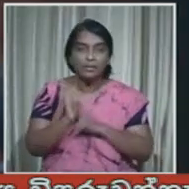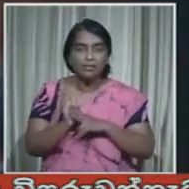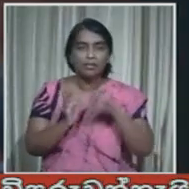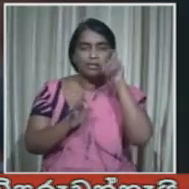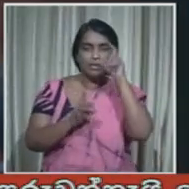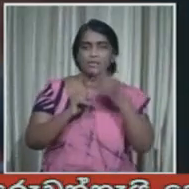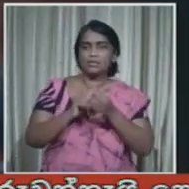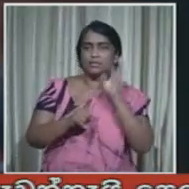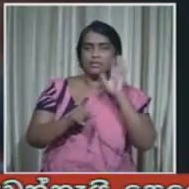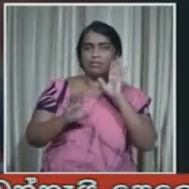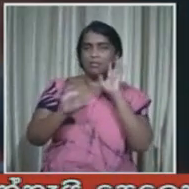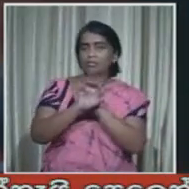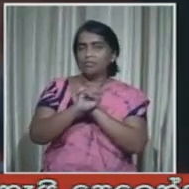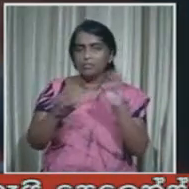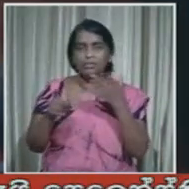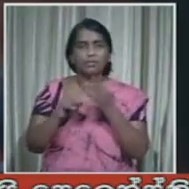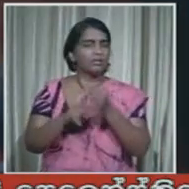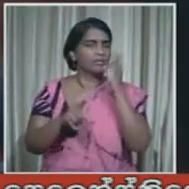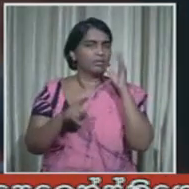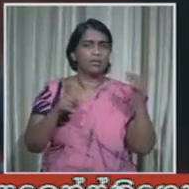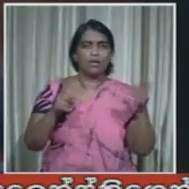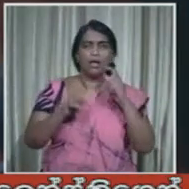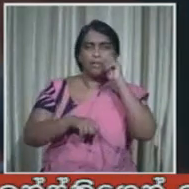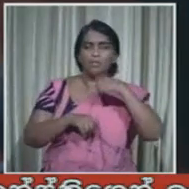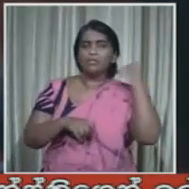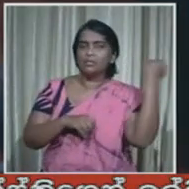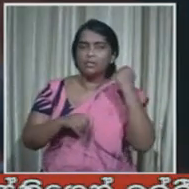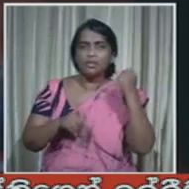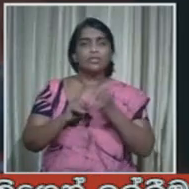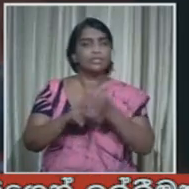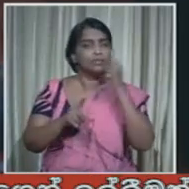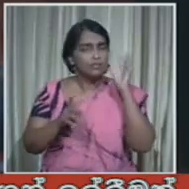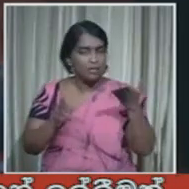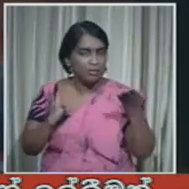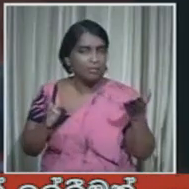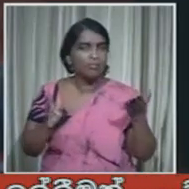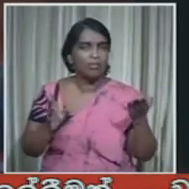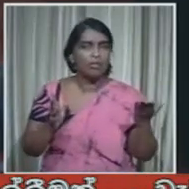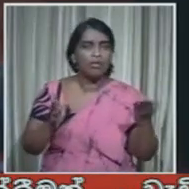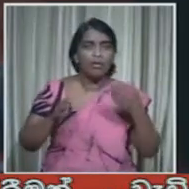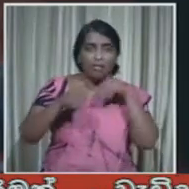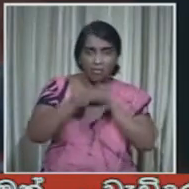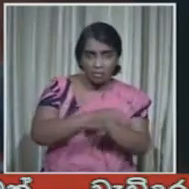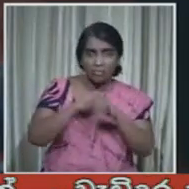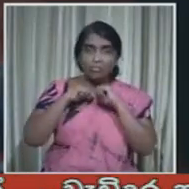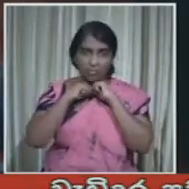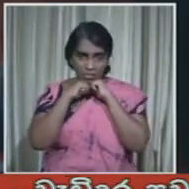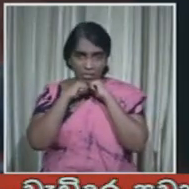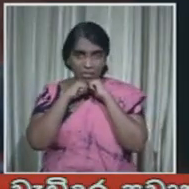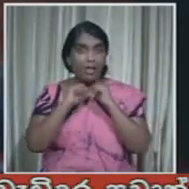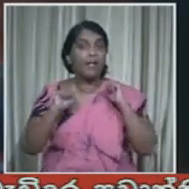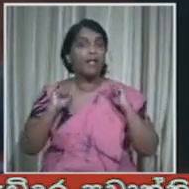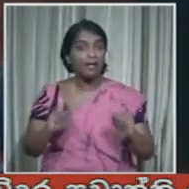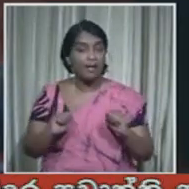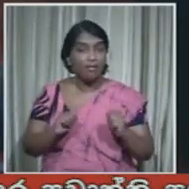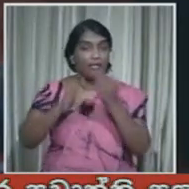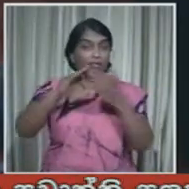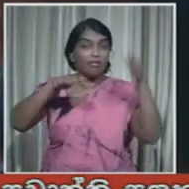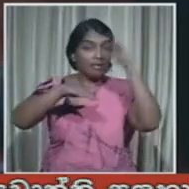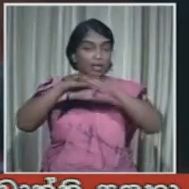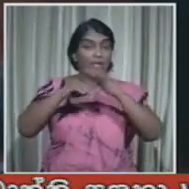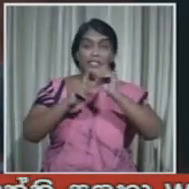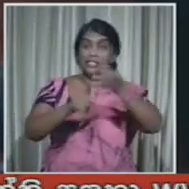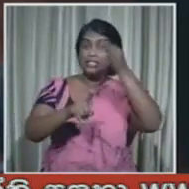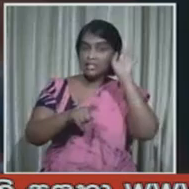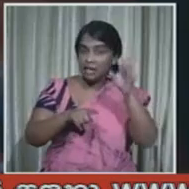ජනාධිපතිවරයා ප්‍රකාශක දකින්නේ ජනාධිපතිවරයා ජනතාව අමත කතා කරන ජනාධිපතිවරයා කොහෙද බංකරයක ජීවත් වෙනවද ඇයි උඩුමාලේට